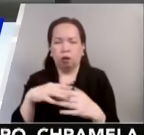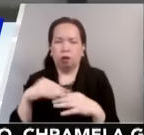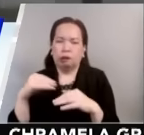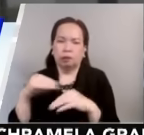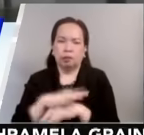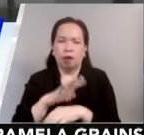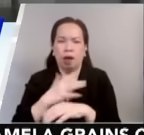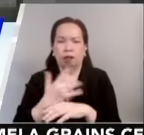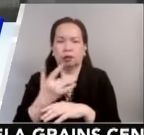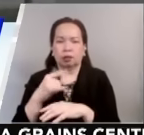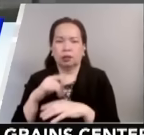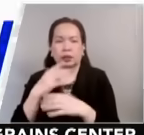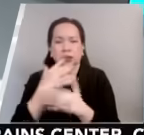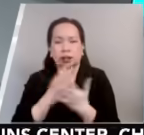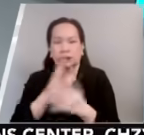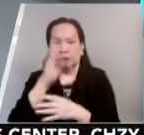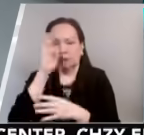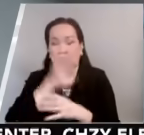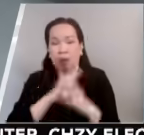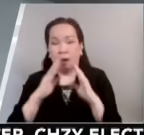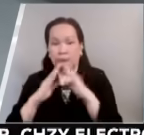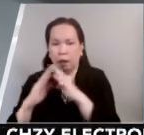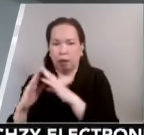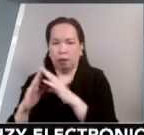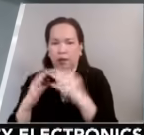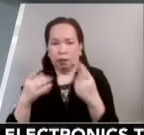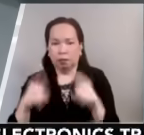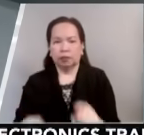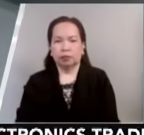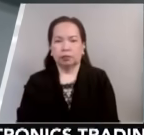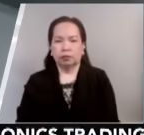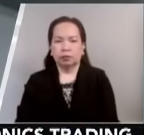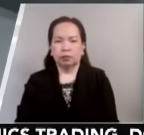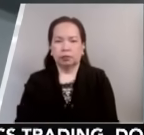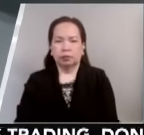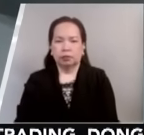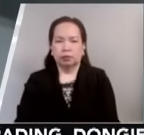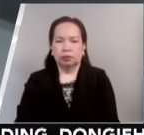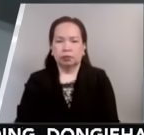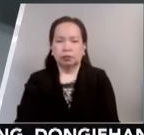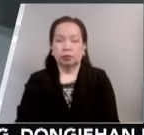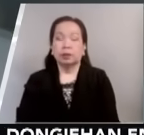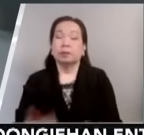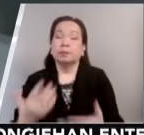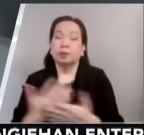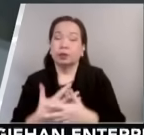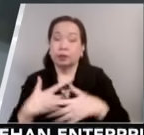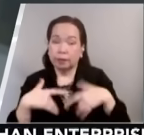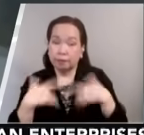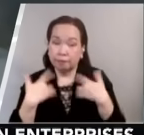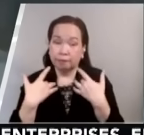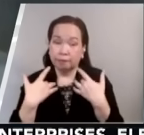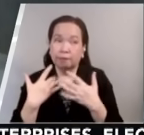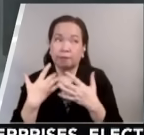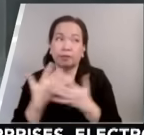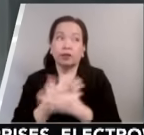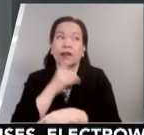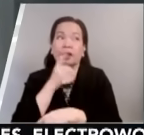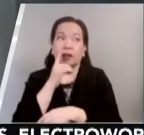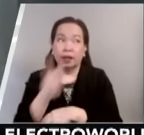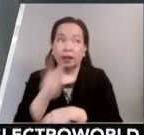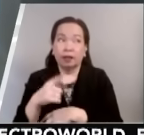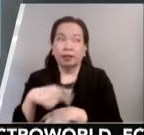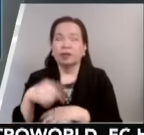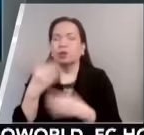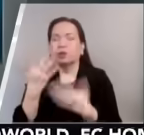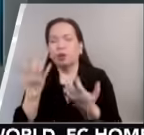sumira sa ilang mga bahay bagong buhay at bagong buwenas ang ninanais ng maraming may